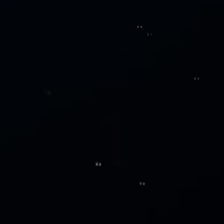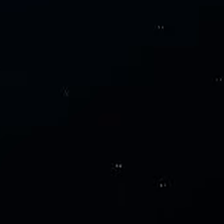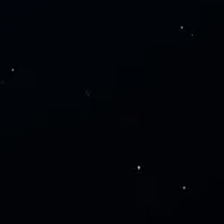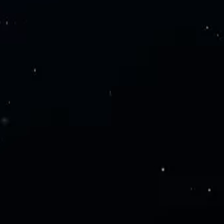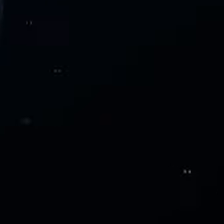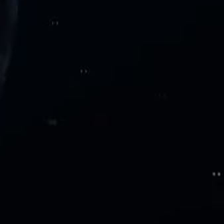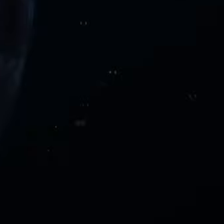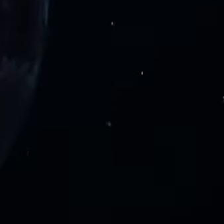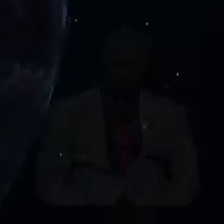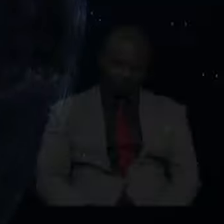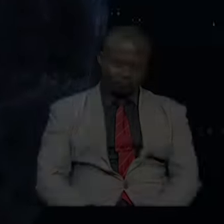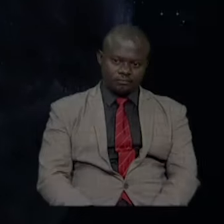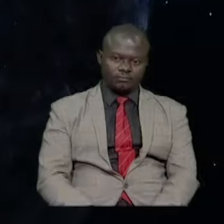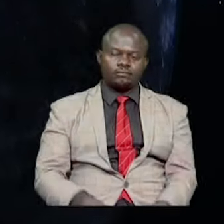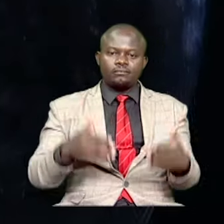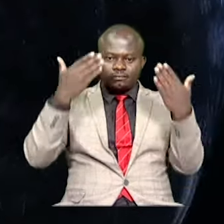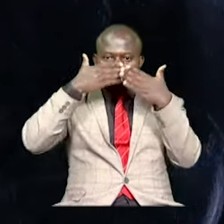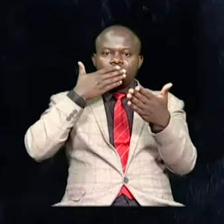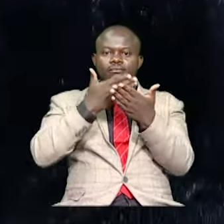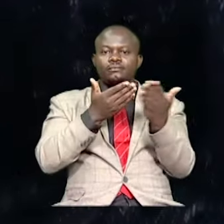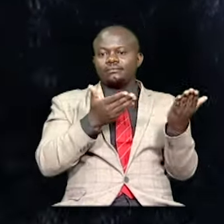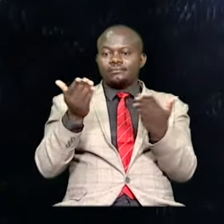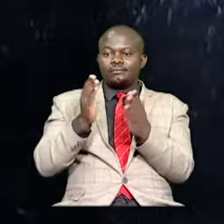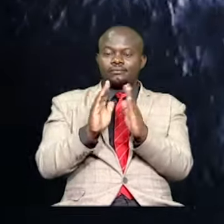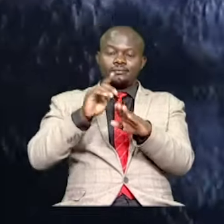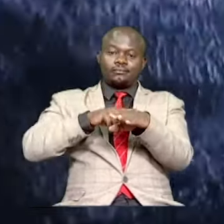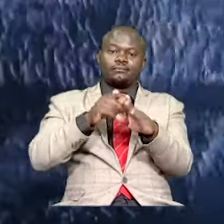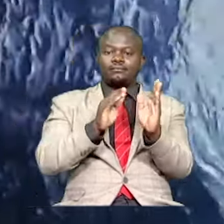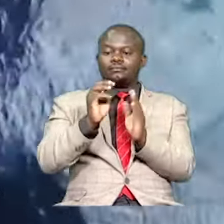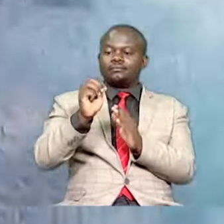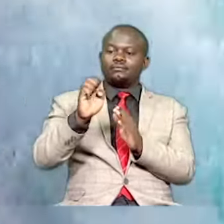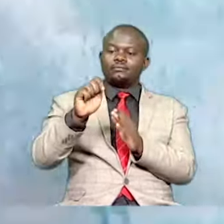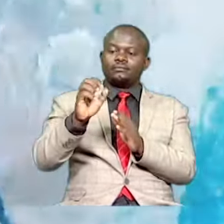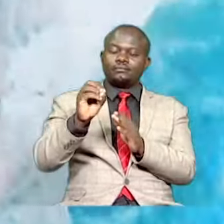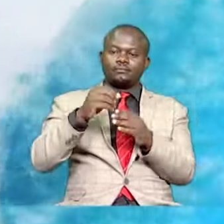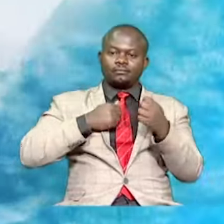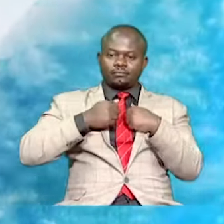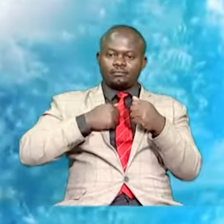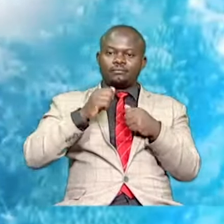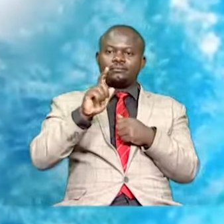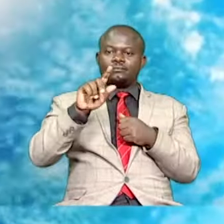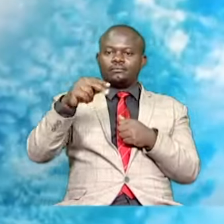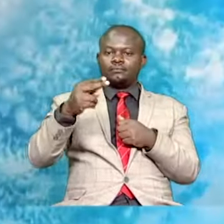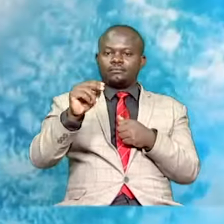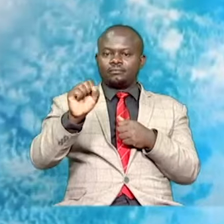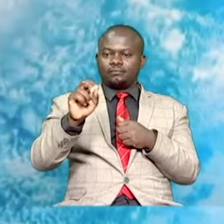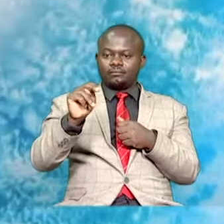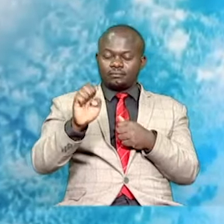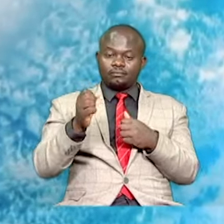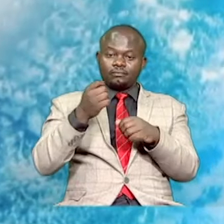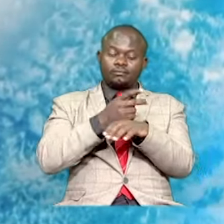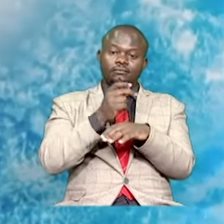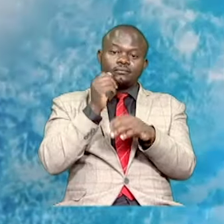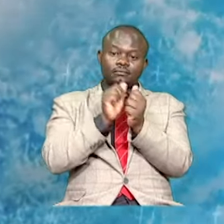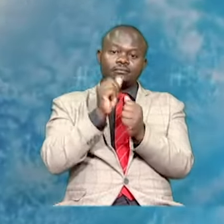Umugoroba mwiza kuri mwe mwese mudukurikiye. Ikaze ku mwanya w'iteganyagihe mutegurirwa na Meteo Rwanda, mugiye kurigezwaho na Alphonsine Musanganire. Kuri tariki ya